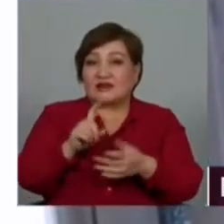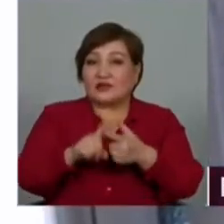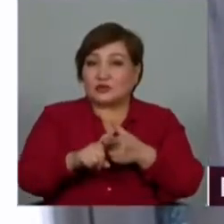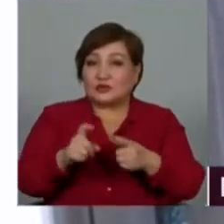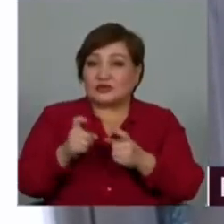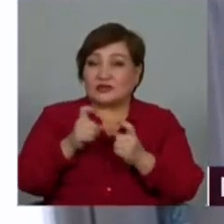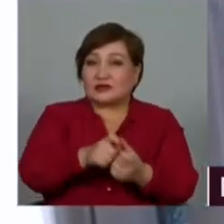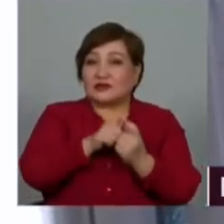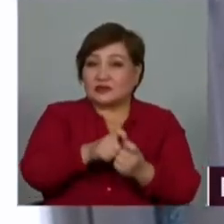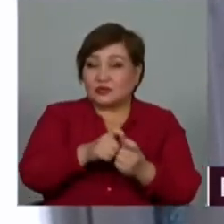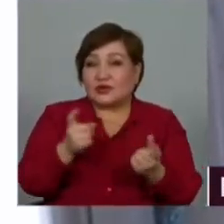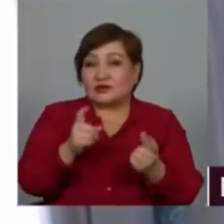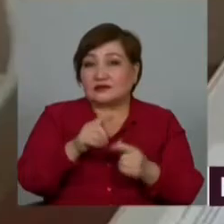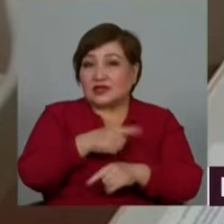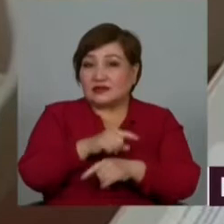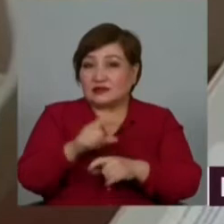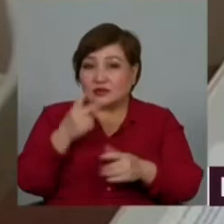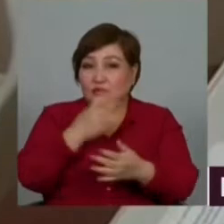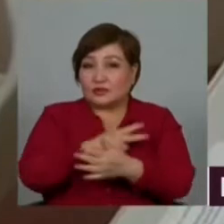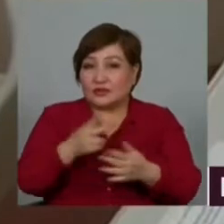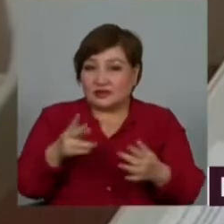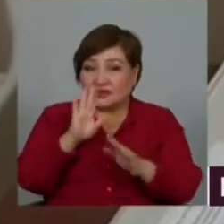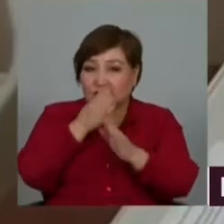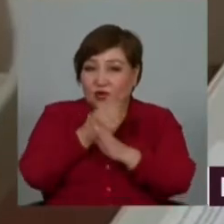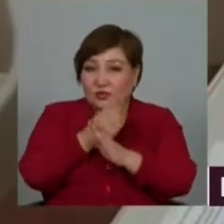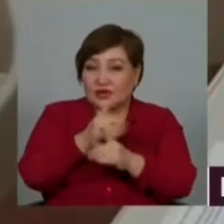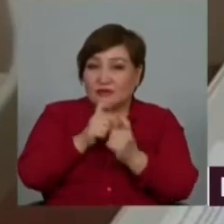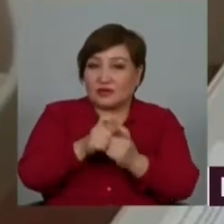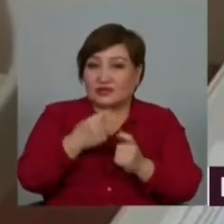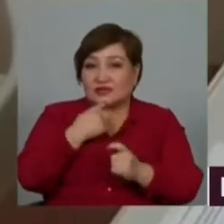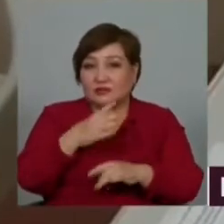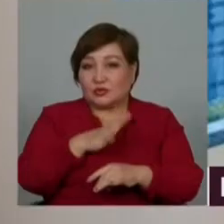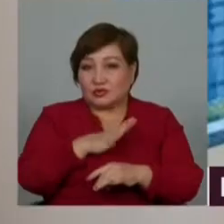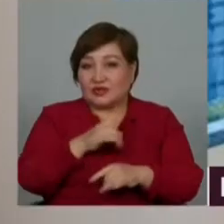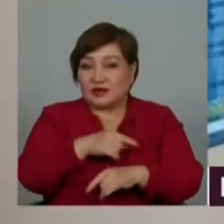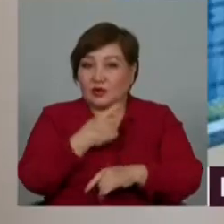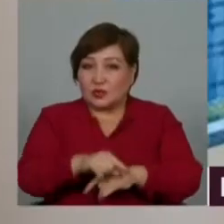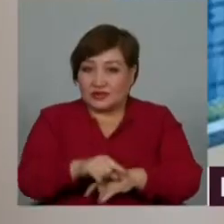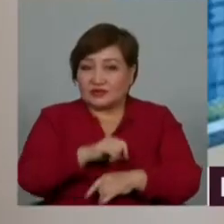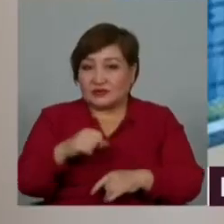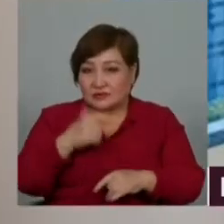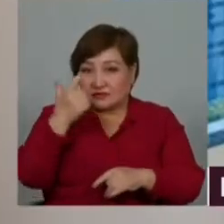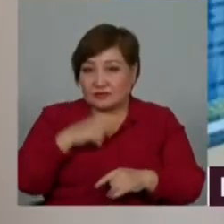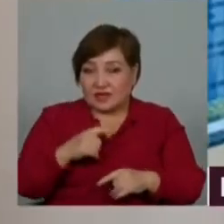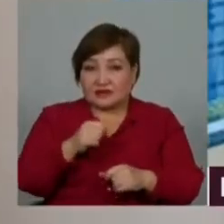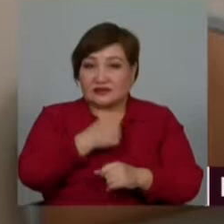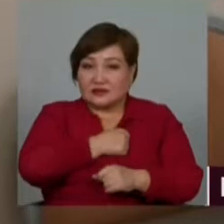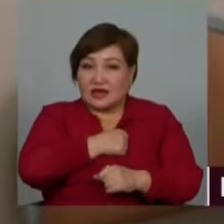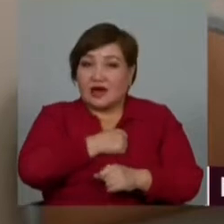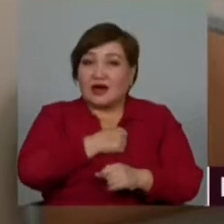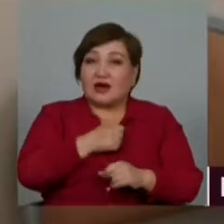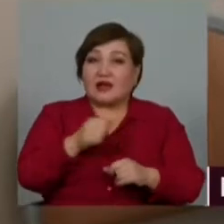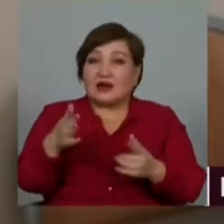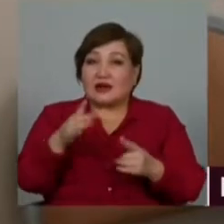үшін көрінбейтін жалынды ауыздықтаумен тең болды. Ақ желеңділер басын қатерге тігіп, ауру ошақтарында үй бетін көрмей